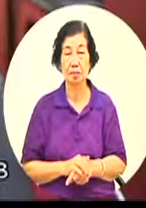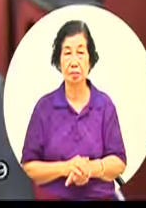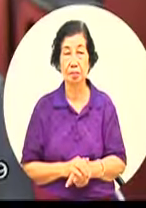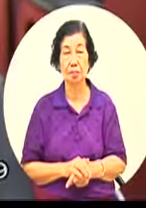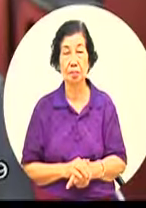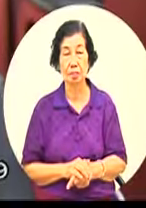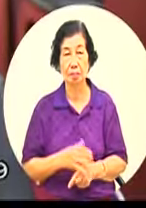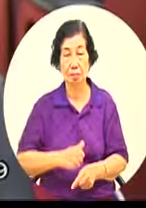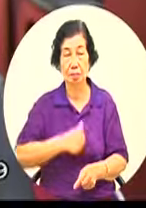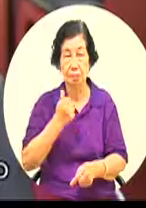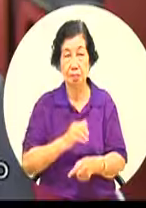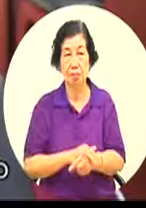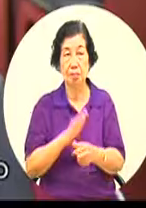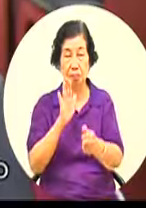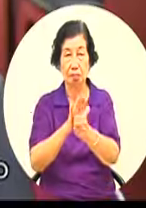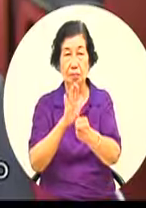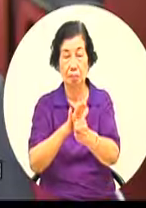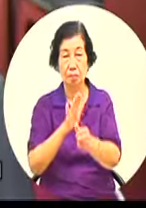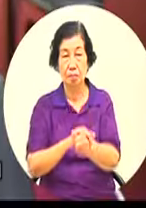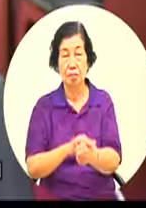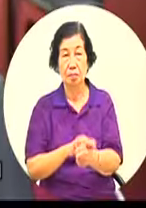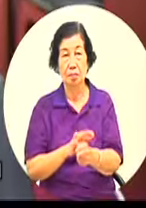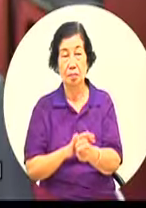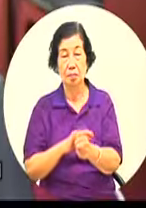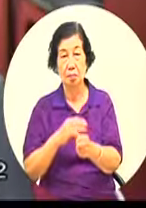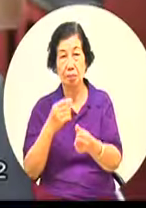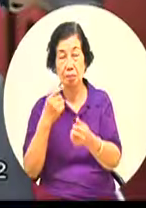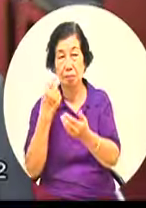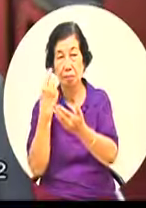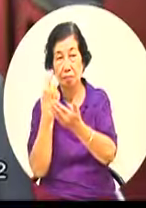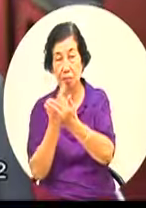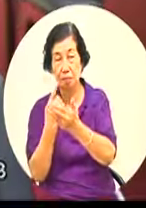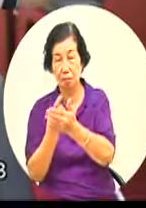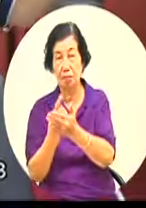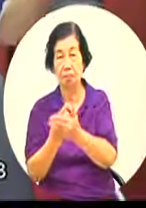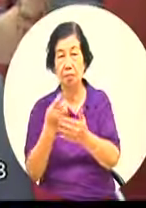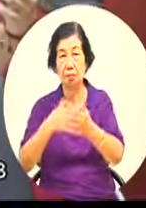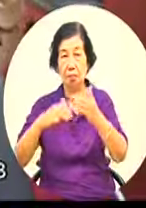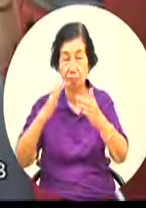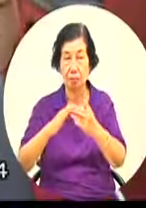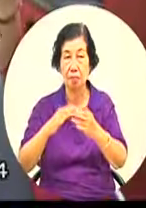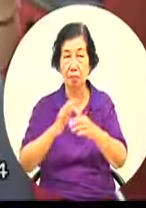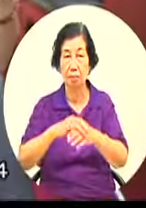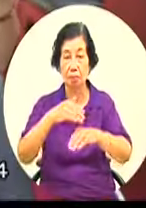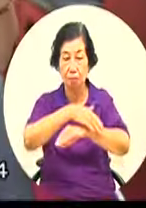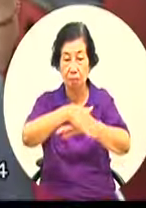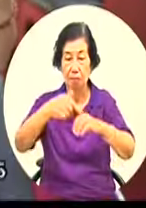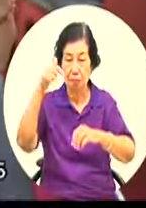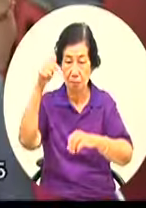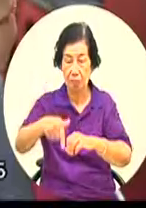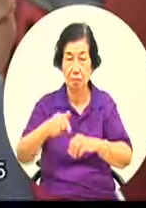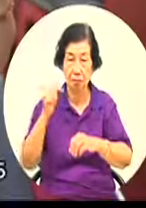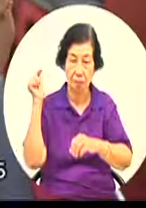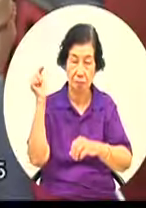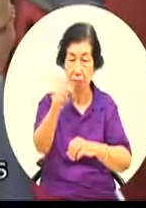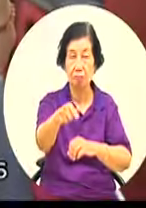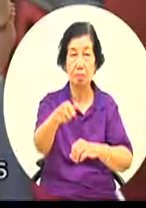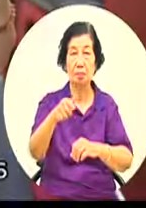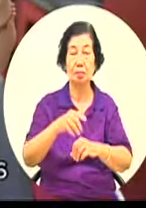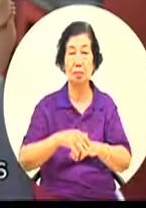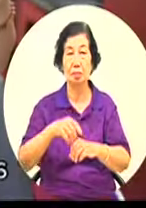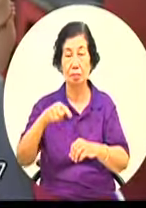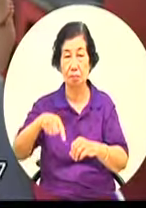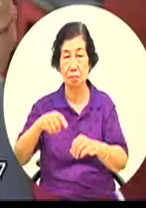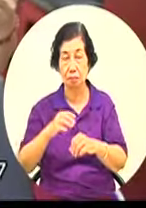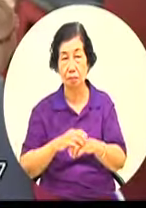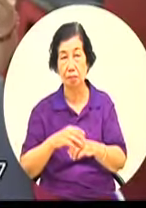真的去督促这个区块，让每一个学校，甚至偏远学校都能有享有这样应该有的一个图书资